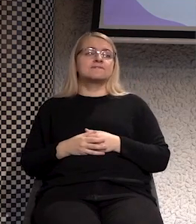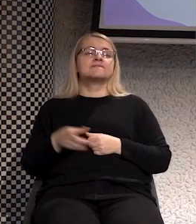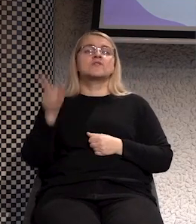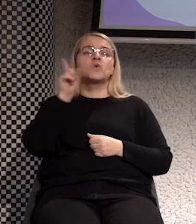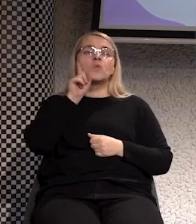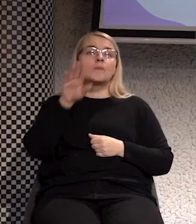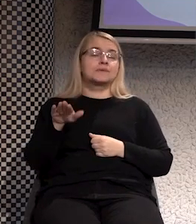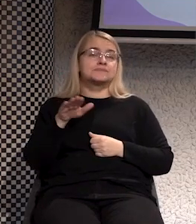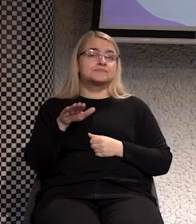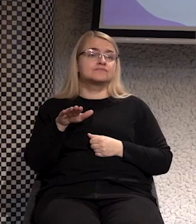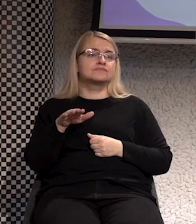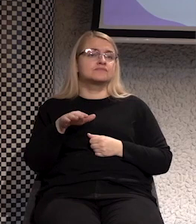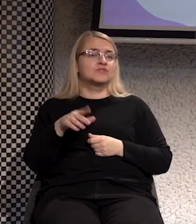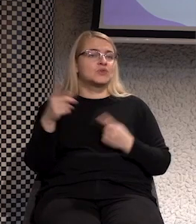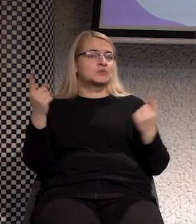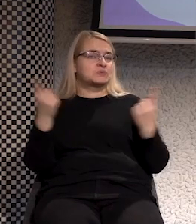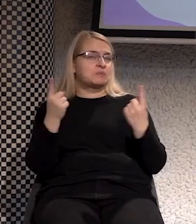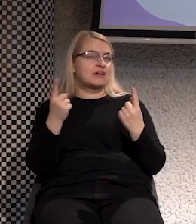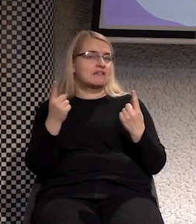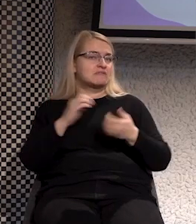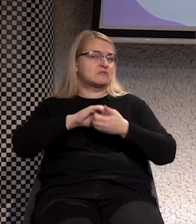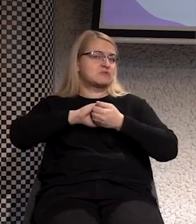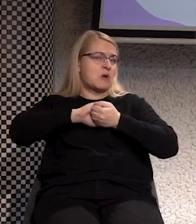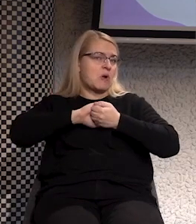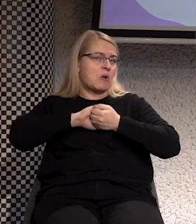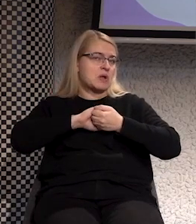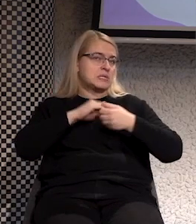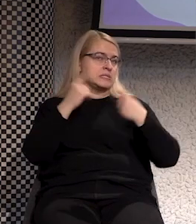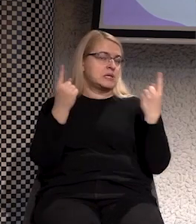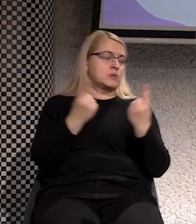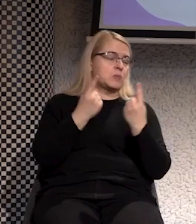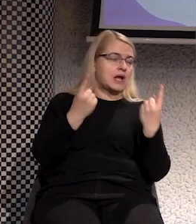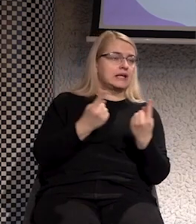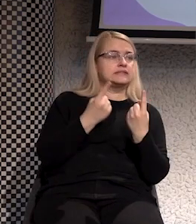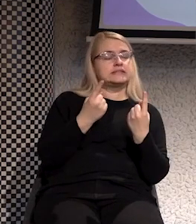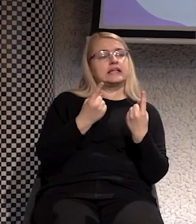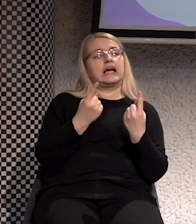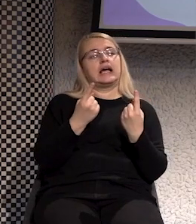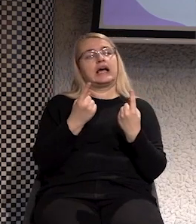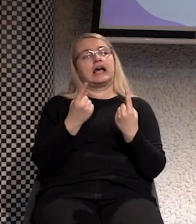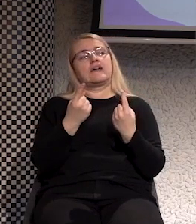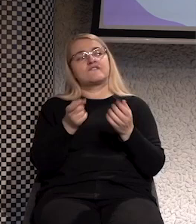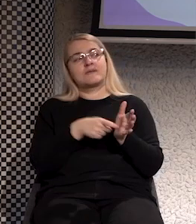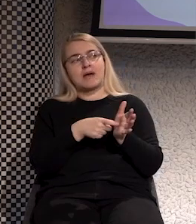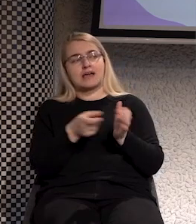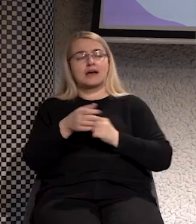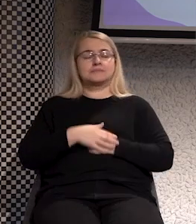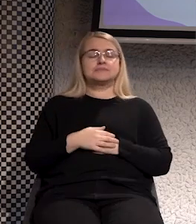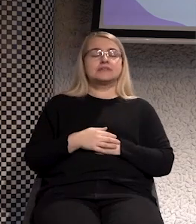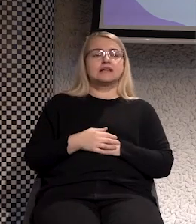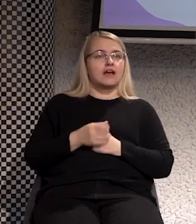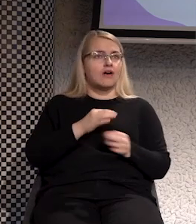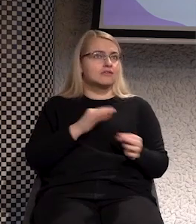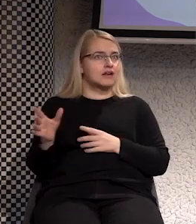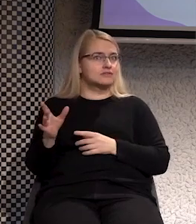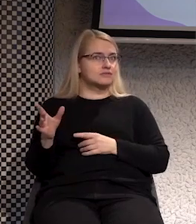Chłopacy są nieźli w solidaryzowaniu się w sytuacjach, które tego wymagają i jakoś od razu mi się to pojawiło,